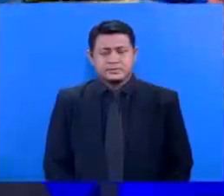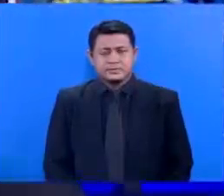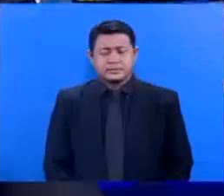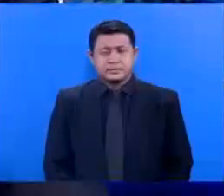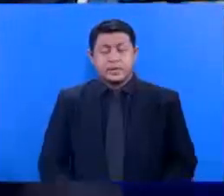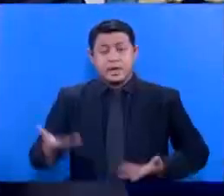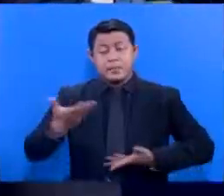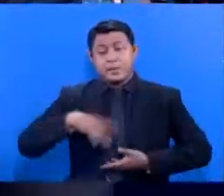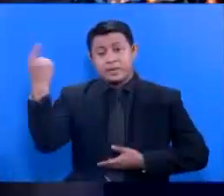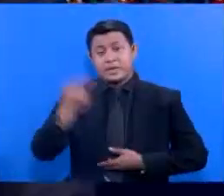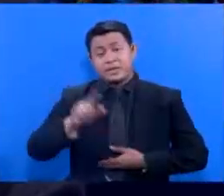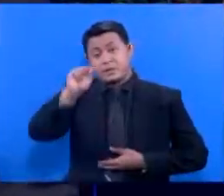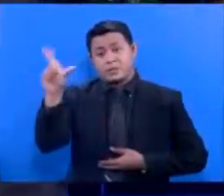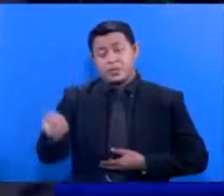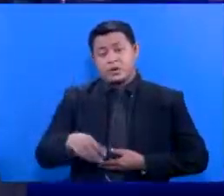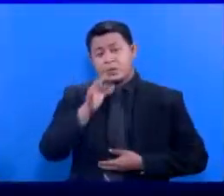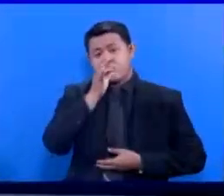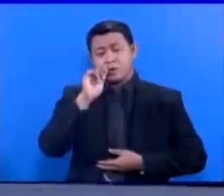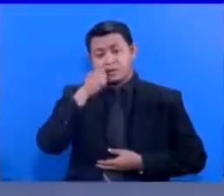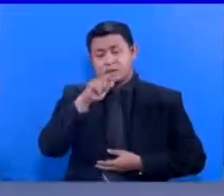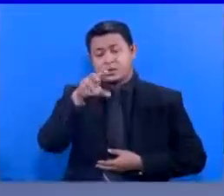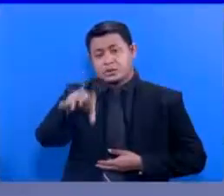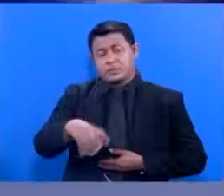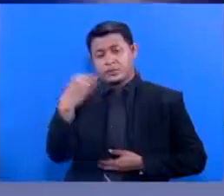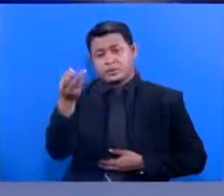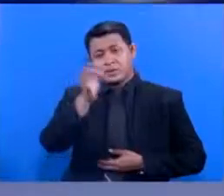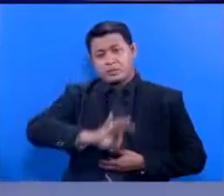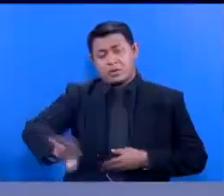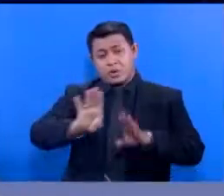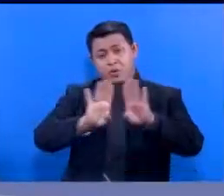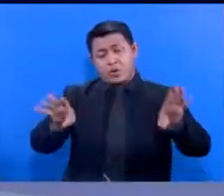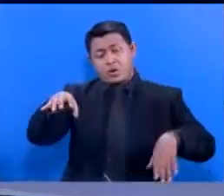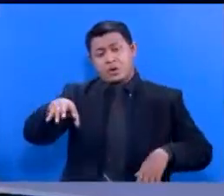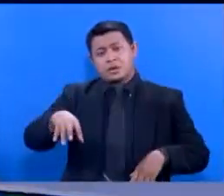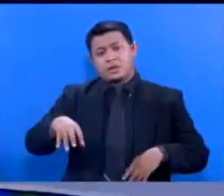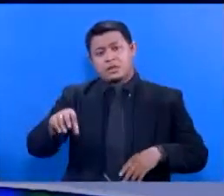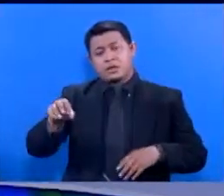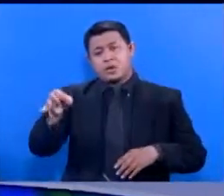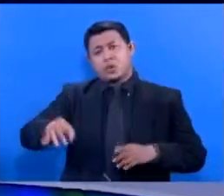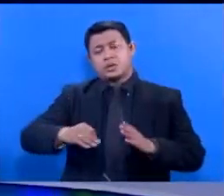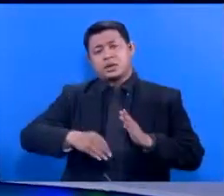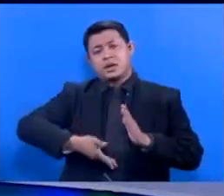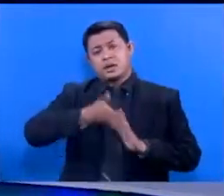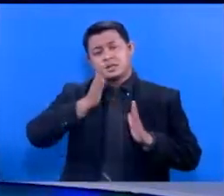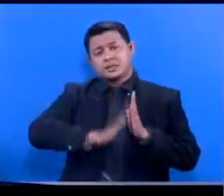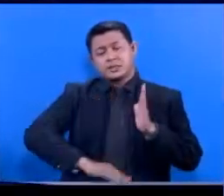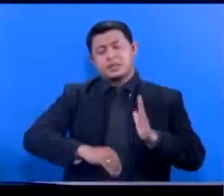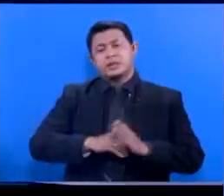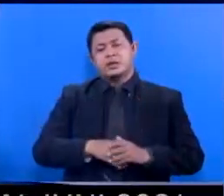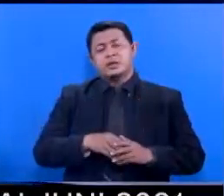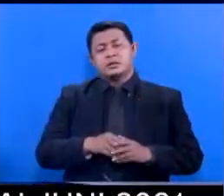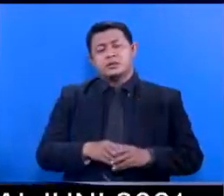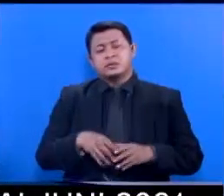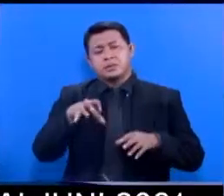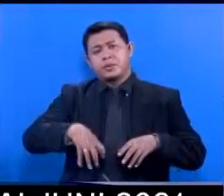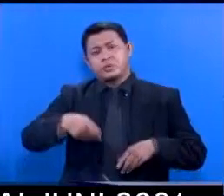menyambut datangnya bulan suci Ramadhan sebuah tempat wisata baru dibuka di Kabupaten Gresik Jawa Timur Wahana pemandian untuk hijaber